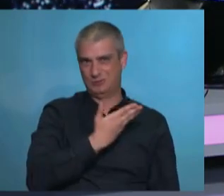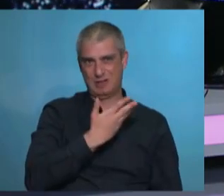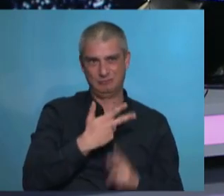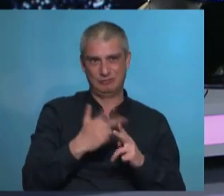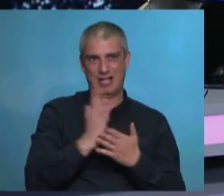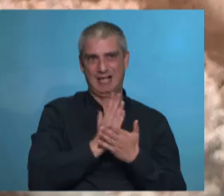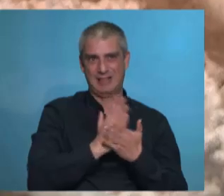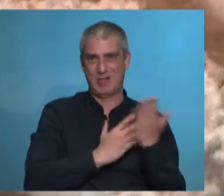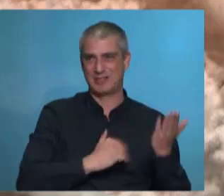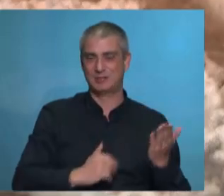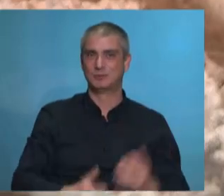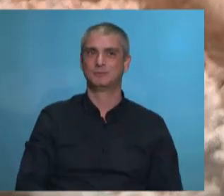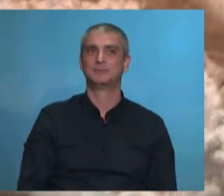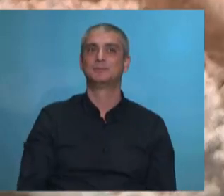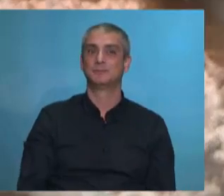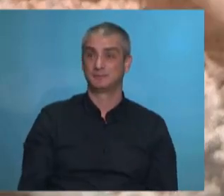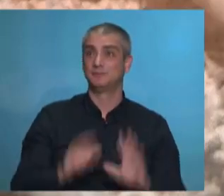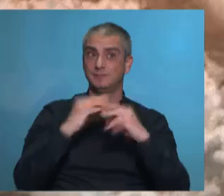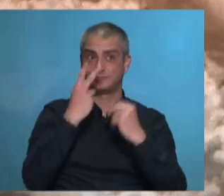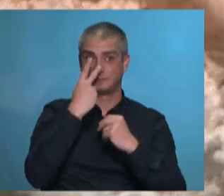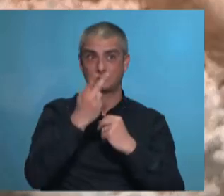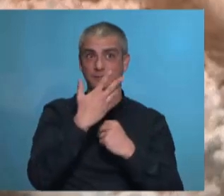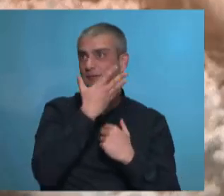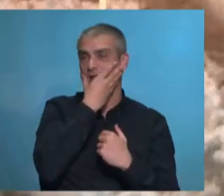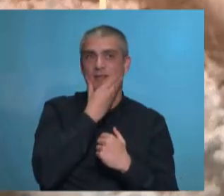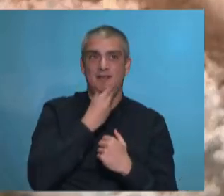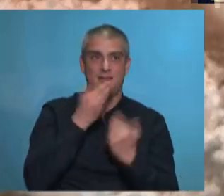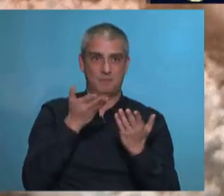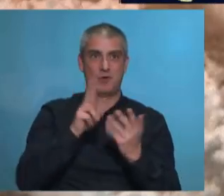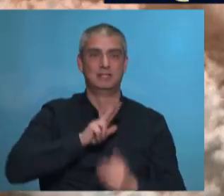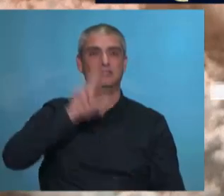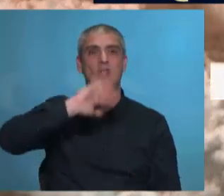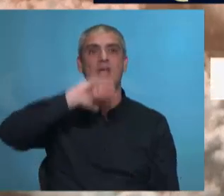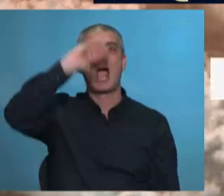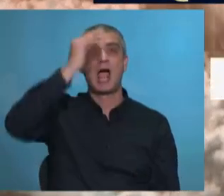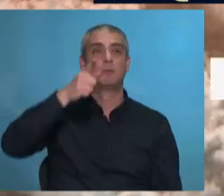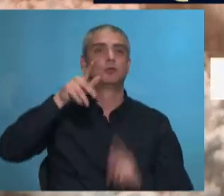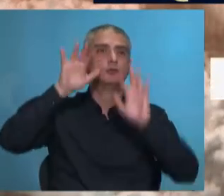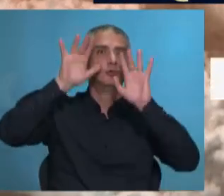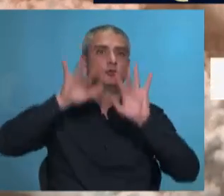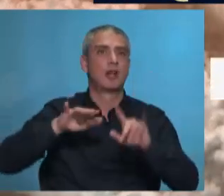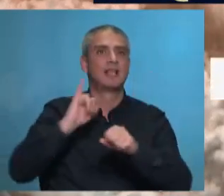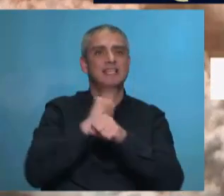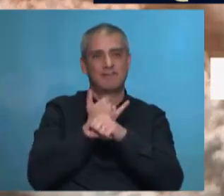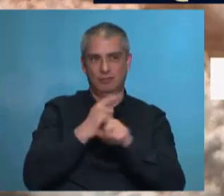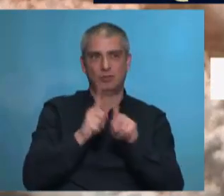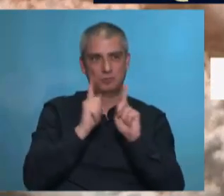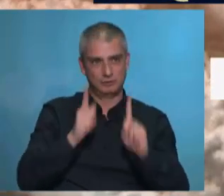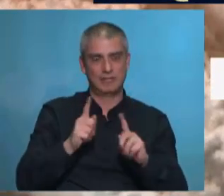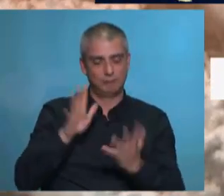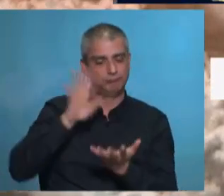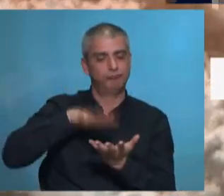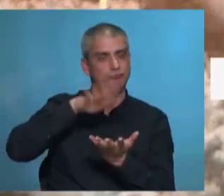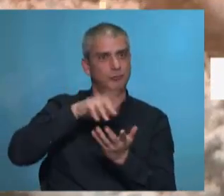התכוננו אליו. לילה טוב, כן, אז תראו את המראה היפה הזה כאן בצפון רמת הגולן. שלג, שלג יבש, כמו שצריך, שהולך ונערם.